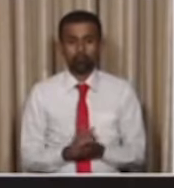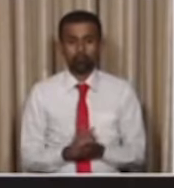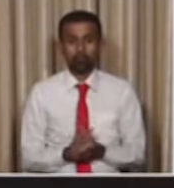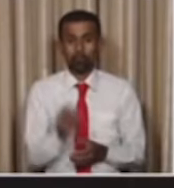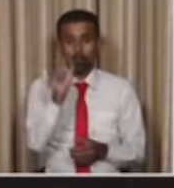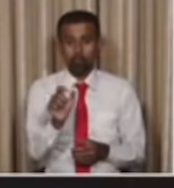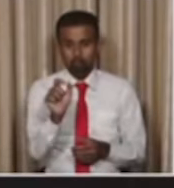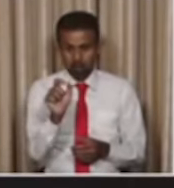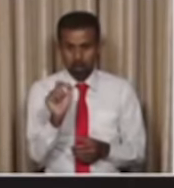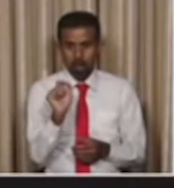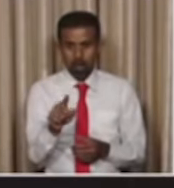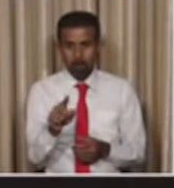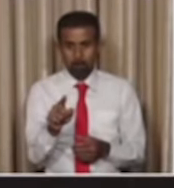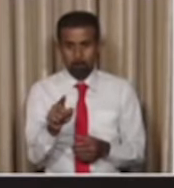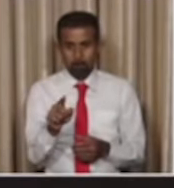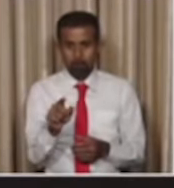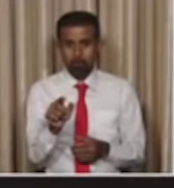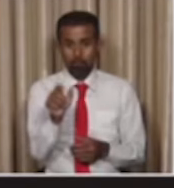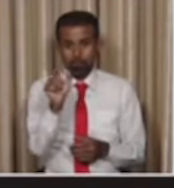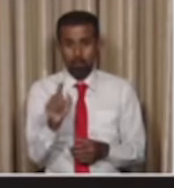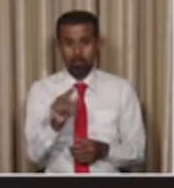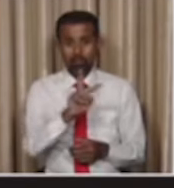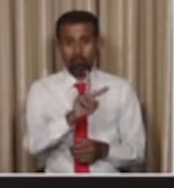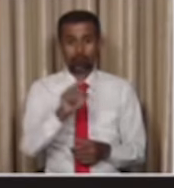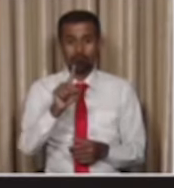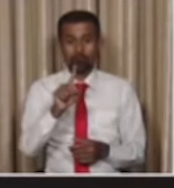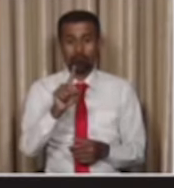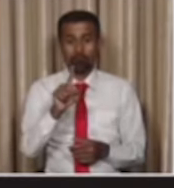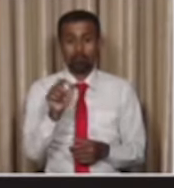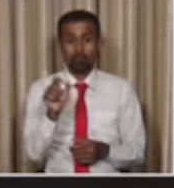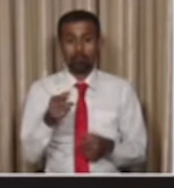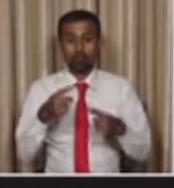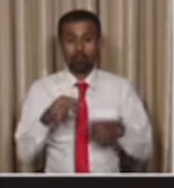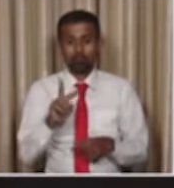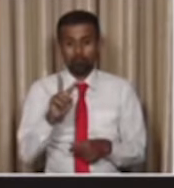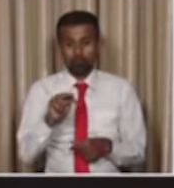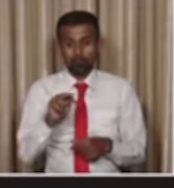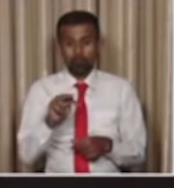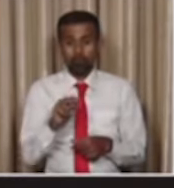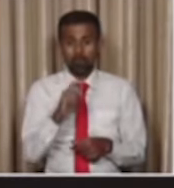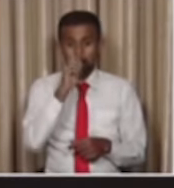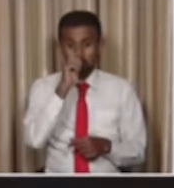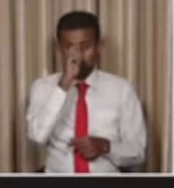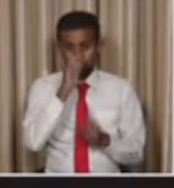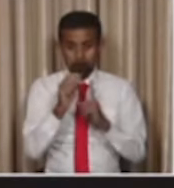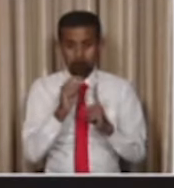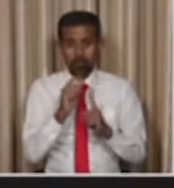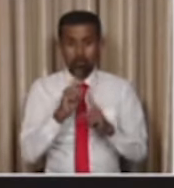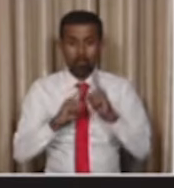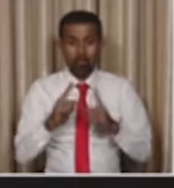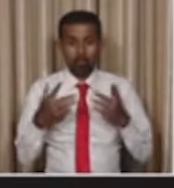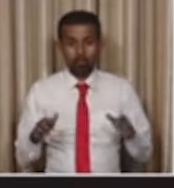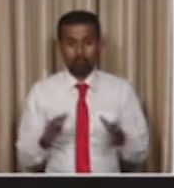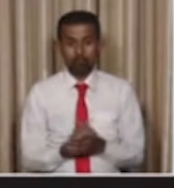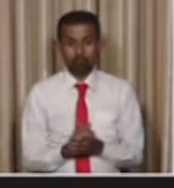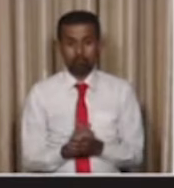නම තිබුණේ වීරසමන ගරු මන්ත්‍රීතුමාගේ නම 21 වෙනියට තිබ්බ ඊට පස්සේ 20 වෙනියට තිබිච්ච කතික ගරු මන්ත්‍රීතුමාත් කතා කරා